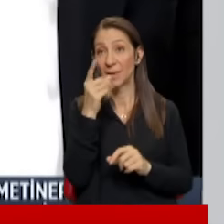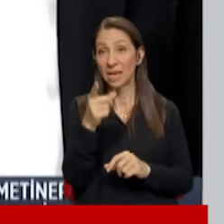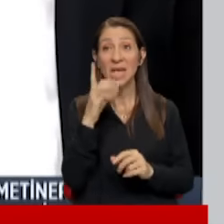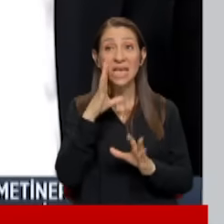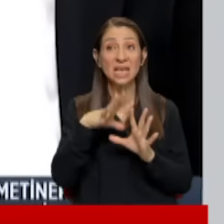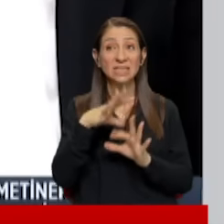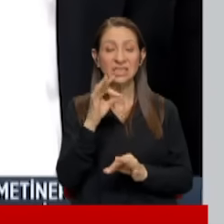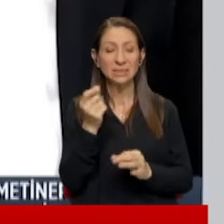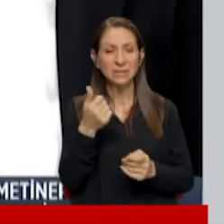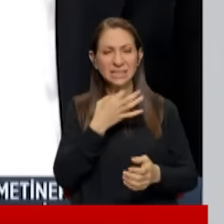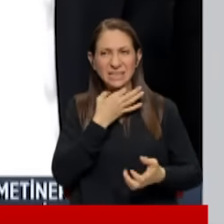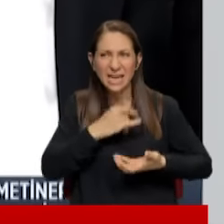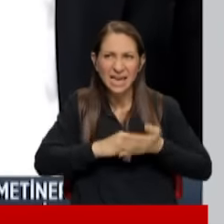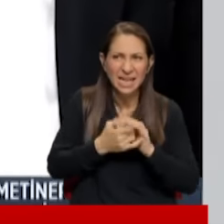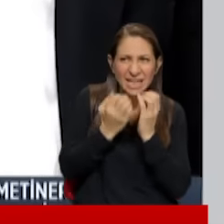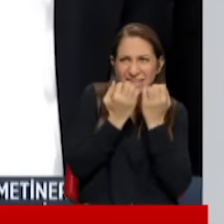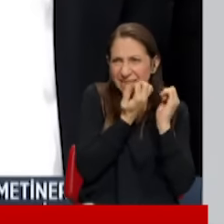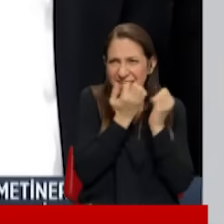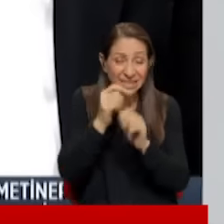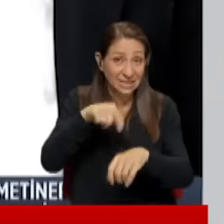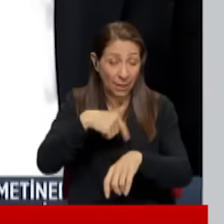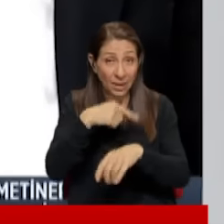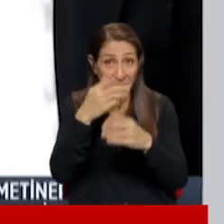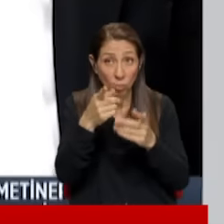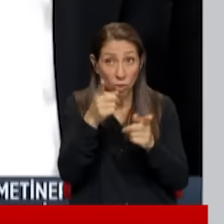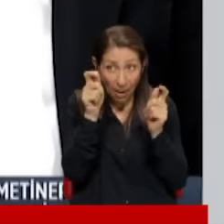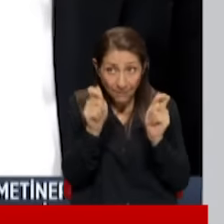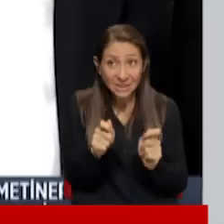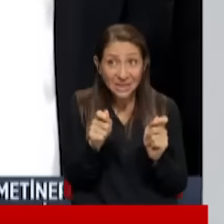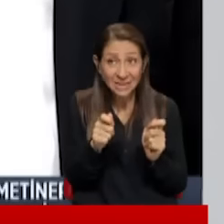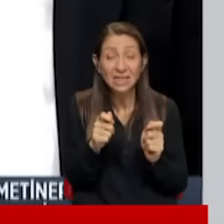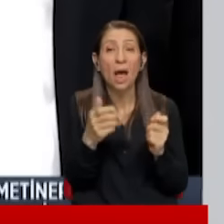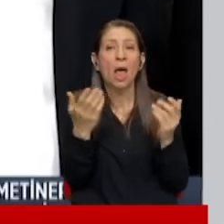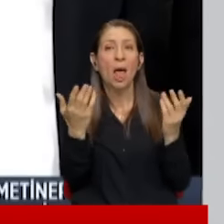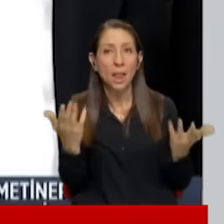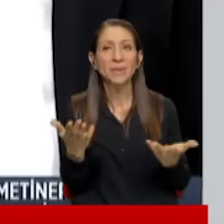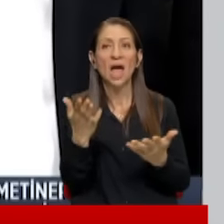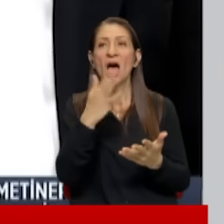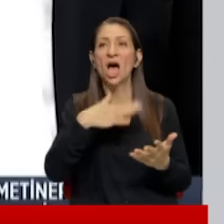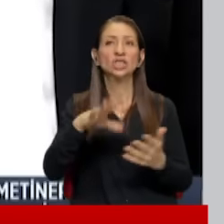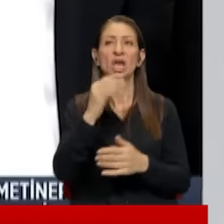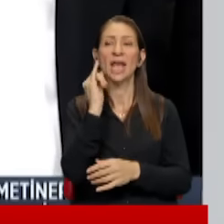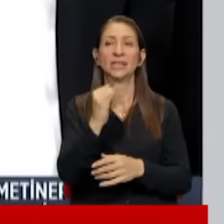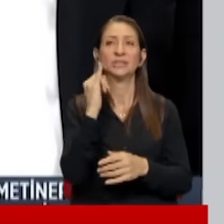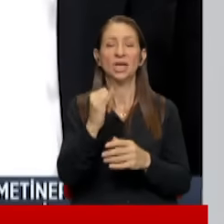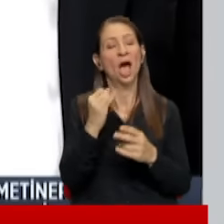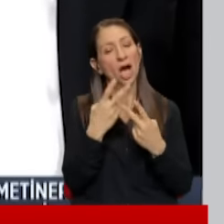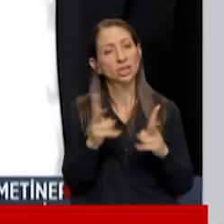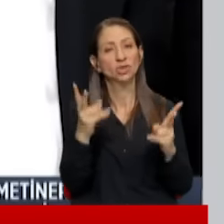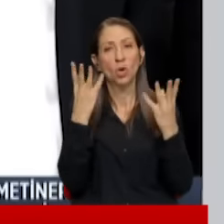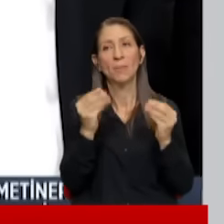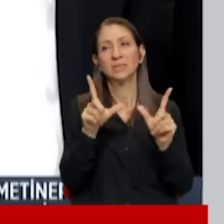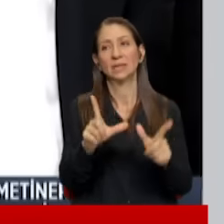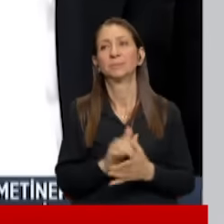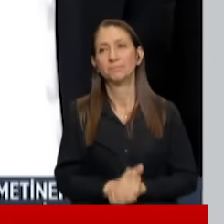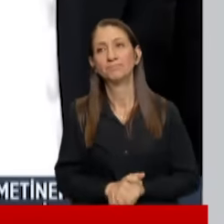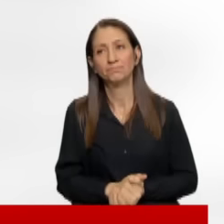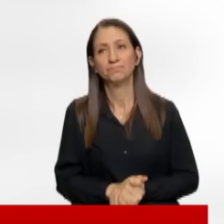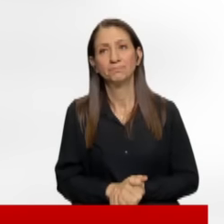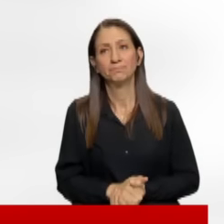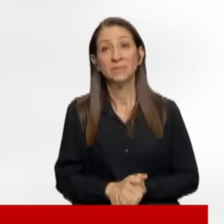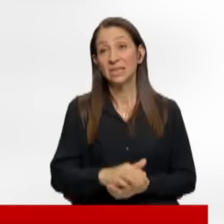İnsanların geçim sıkıntısı yaşadığı bir dönemde bunu yaparsanız elbette ki her türlü eleştiriye de kendinizi açık hale